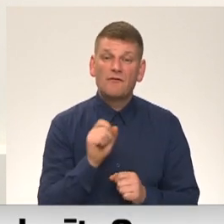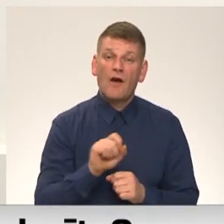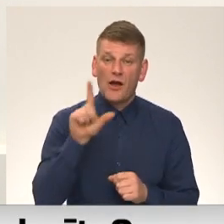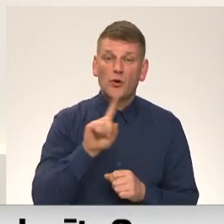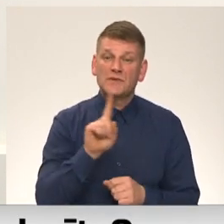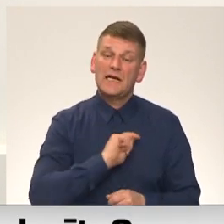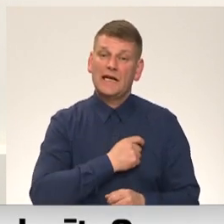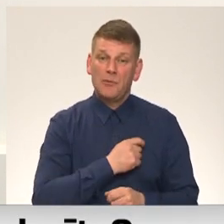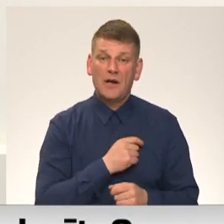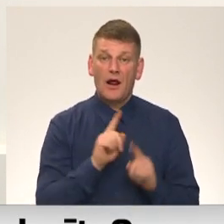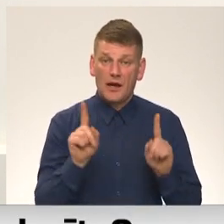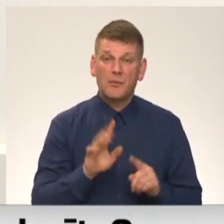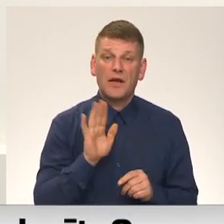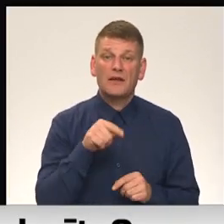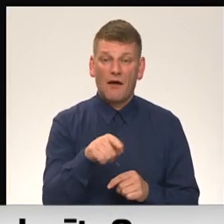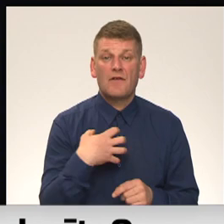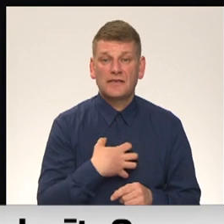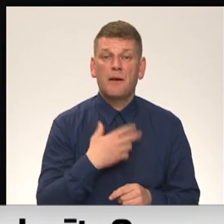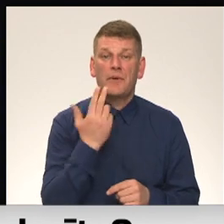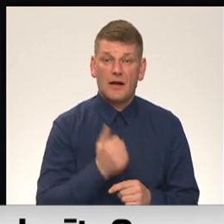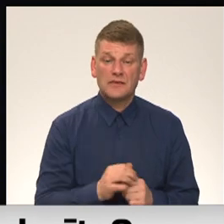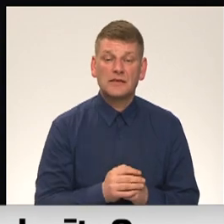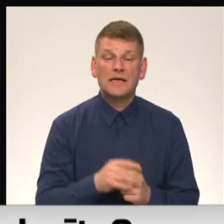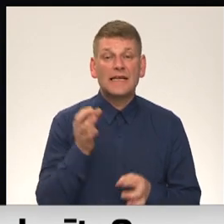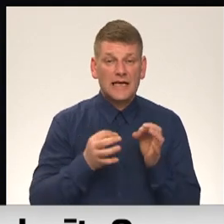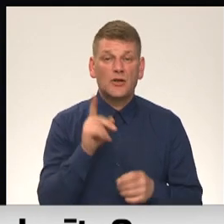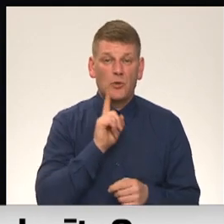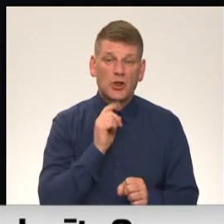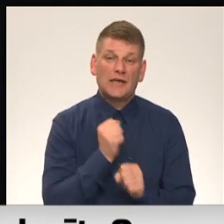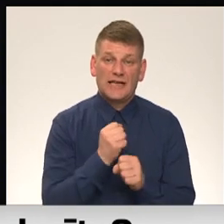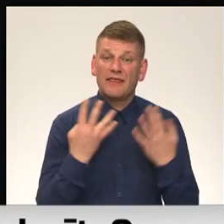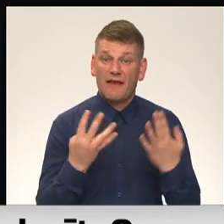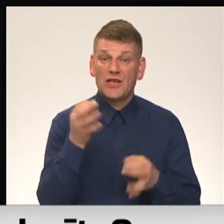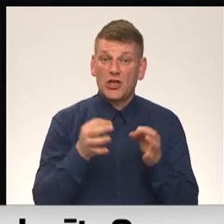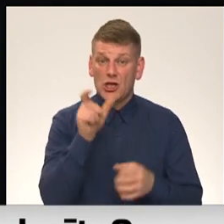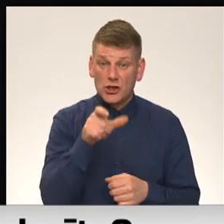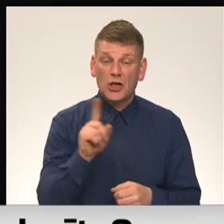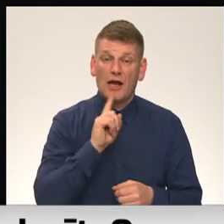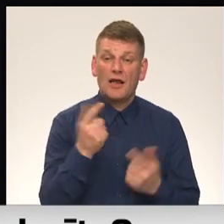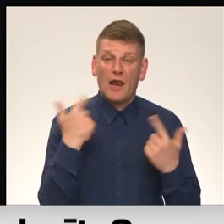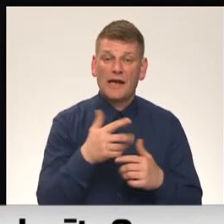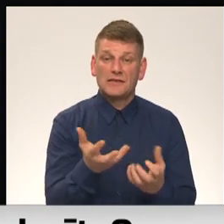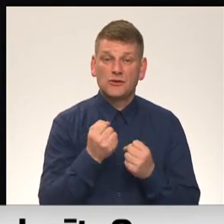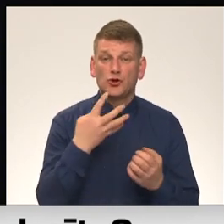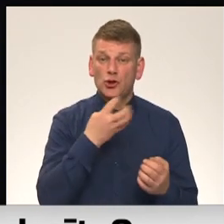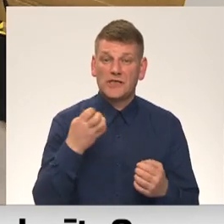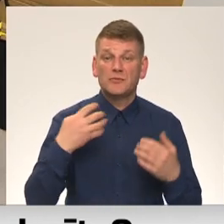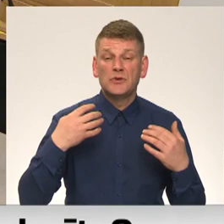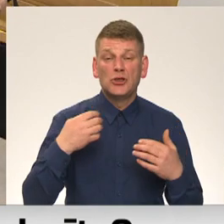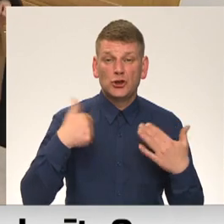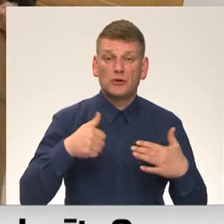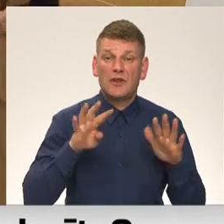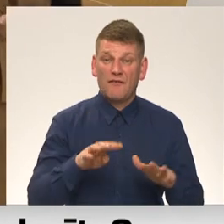Vairums ir kriminālu lietu, pie tā mums nācās pierast. Tiesā pašlaik strādā 9 tiesneši. Gada laikā saņemtas 469